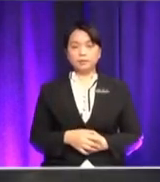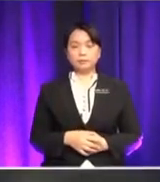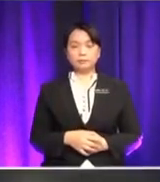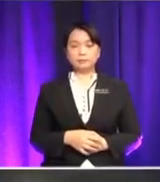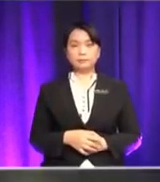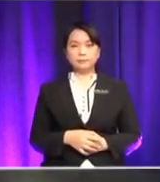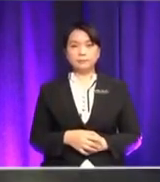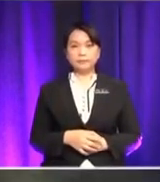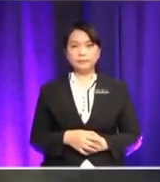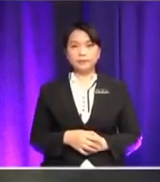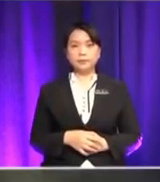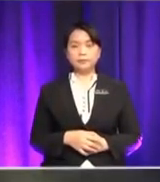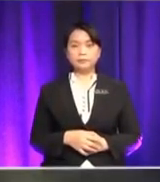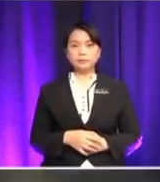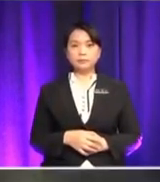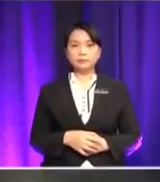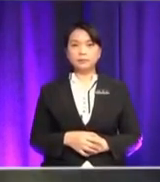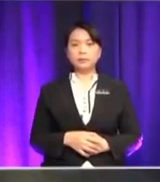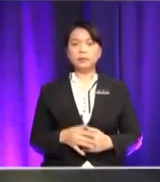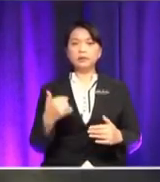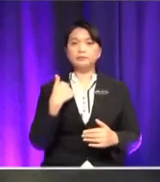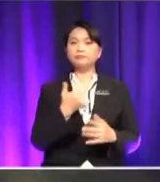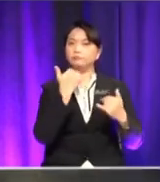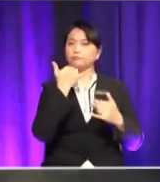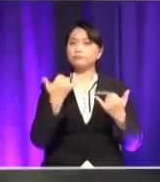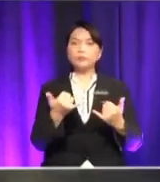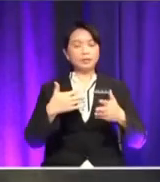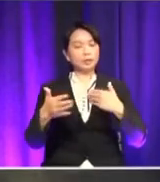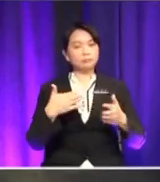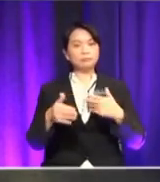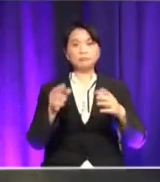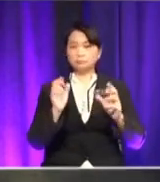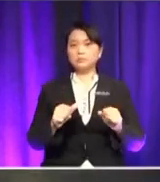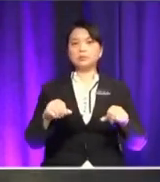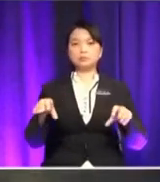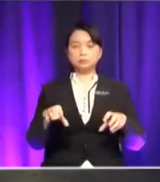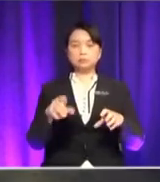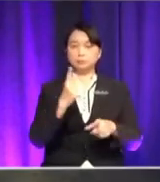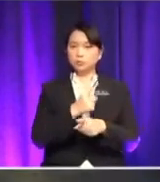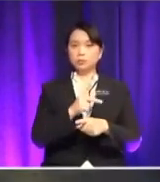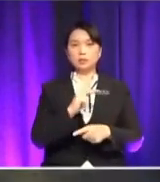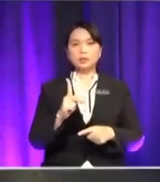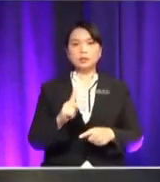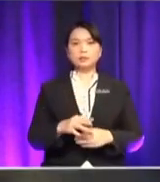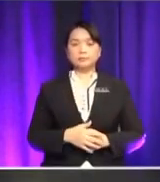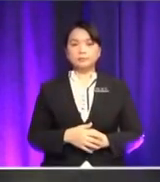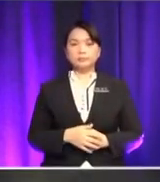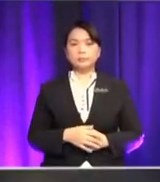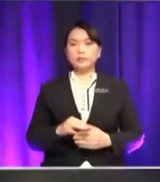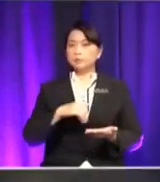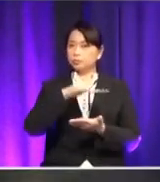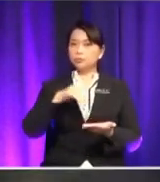kalau kita silab sekarang tak pejuang tidak ketika pemeriksaan PSA Annabelle semua ini Perlu diambil kira